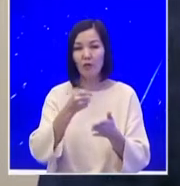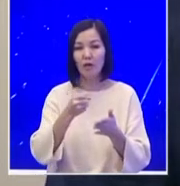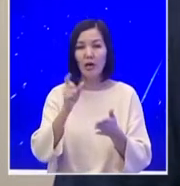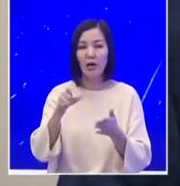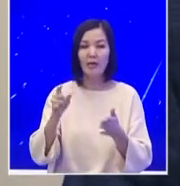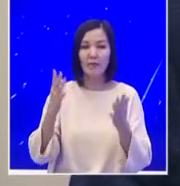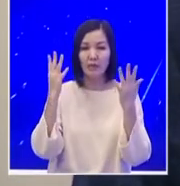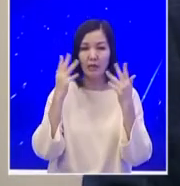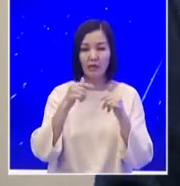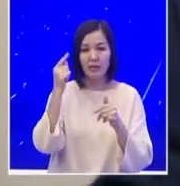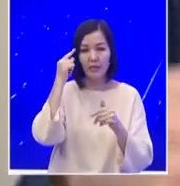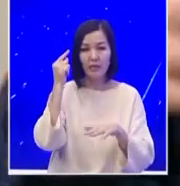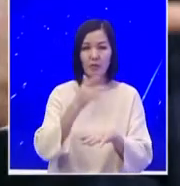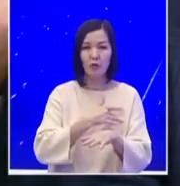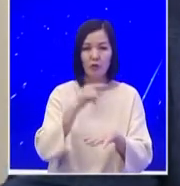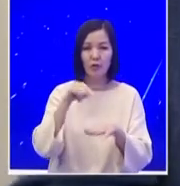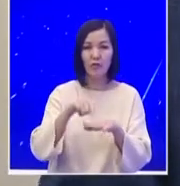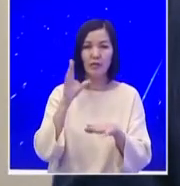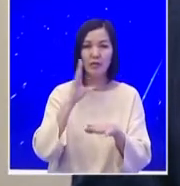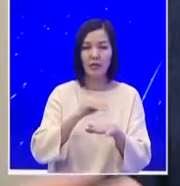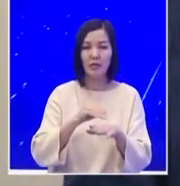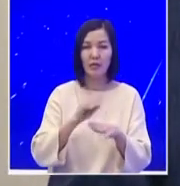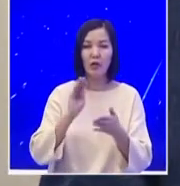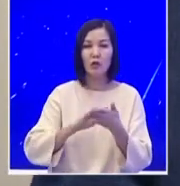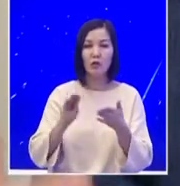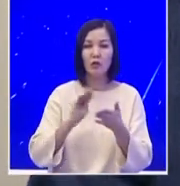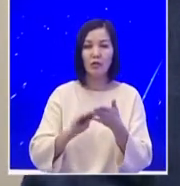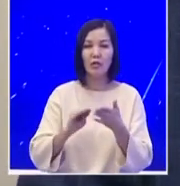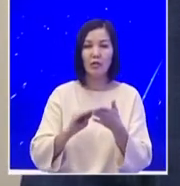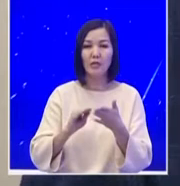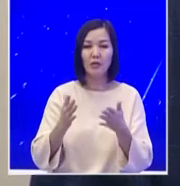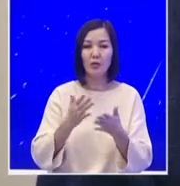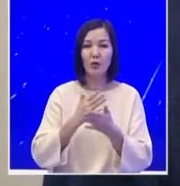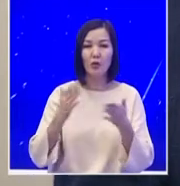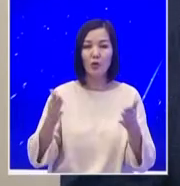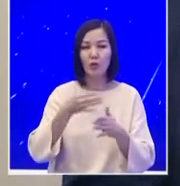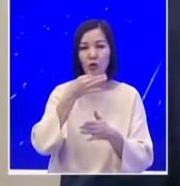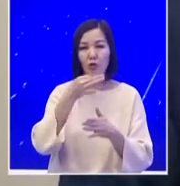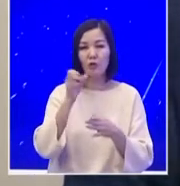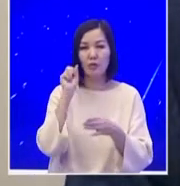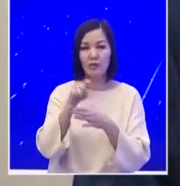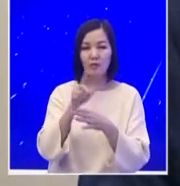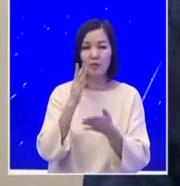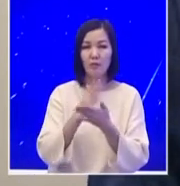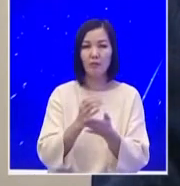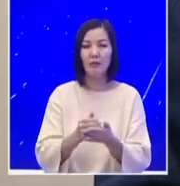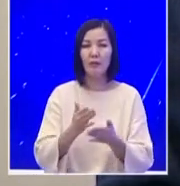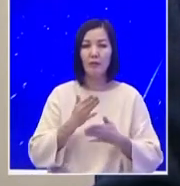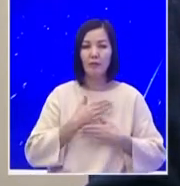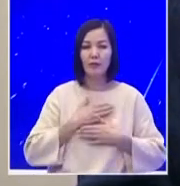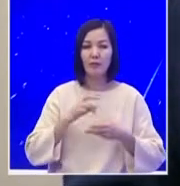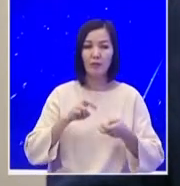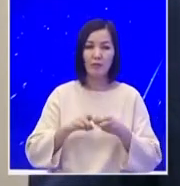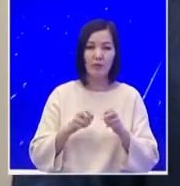мен жүрегіне әсер ете алады. Сондықтан бақ өкілдеріне бұл тұрғыда үлкен жауапкершілік жүктелді деп ойлаймын. Біз де бұл